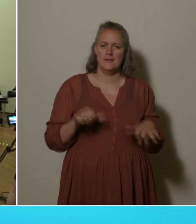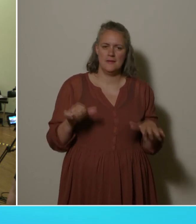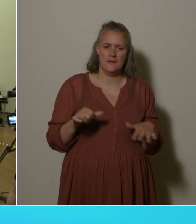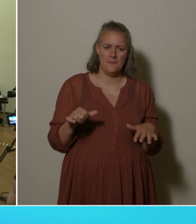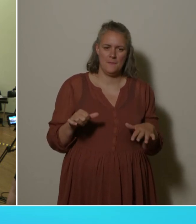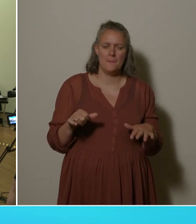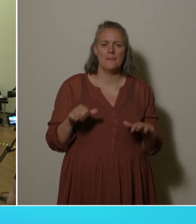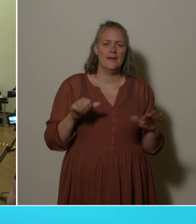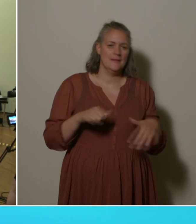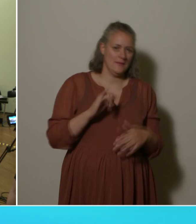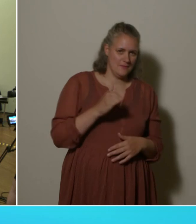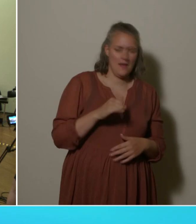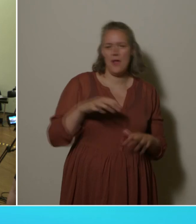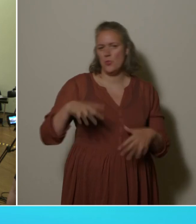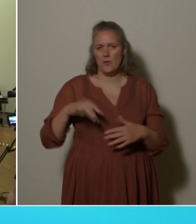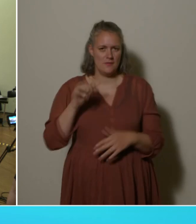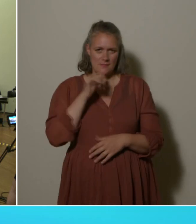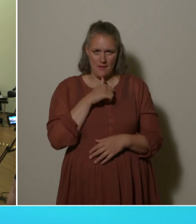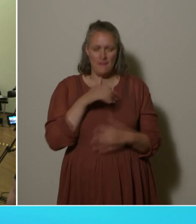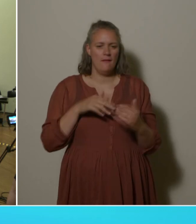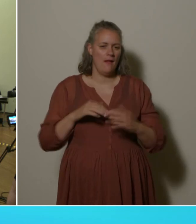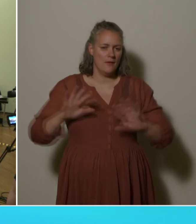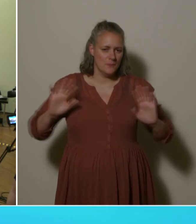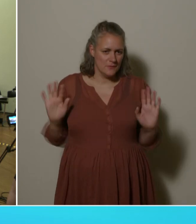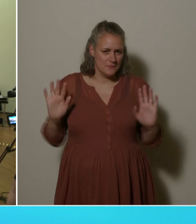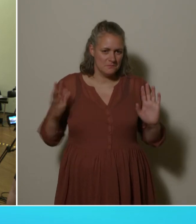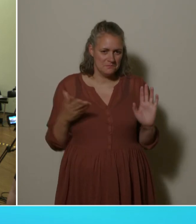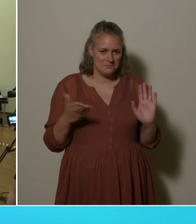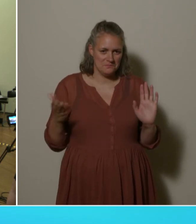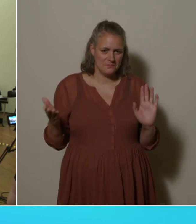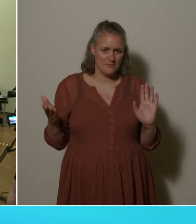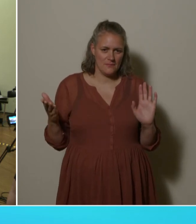Also 16 Ja-Stimmen, 19 Gegenstimmen. Die Enthaltungen?